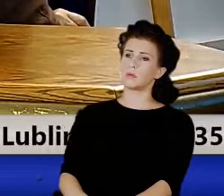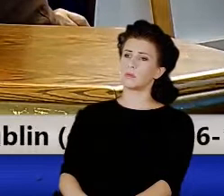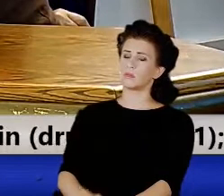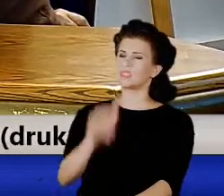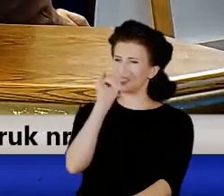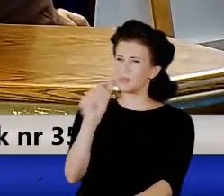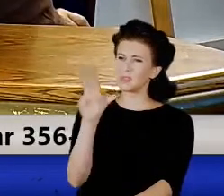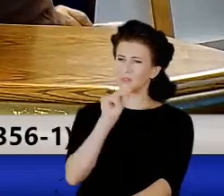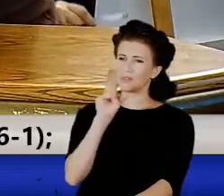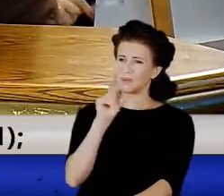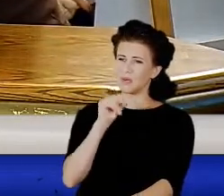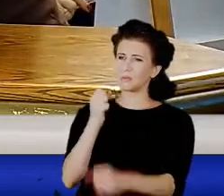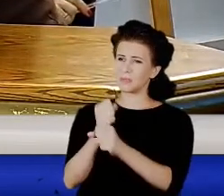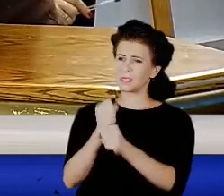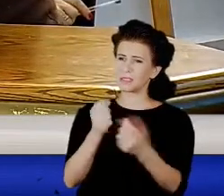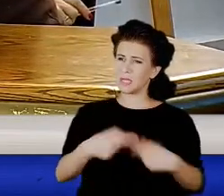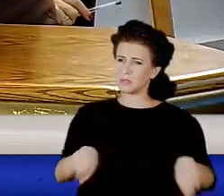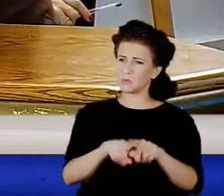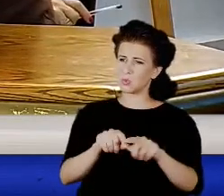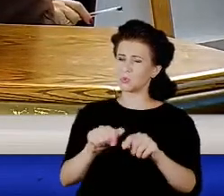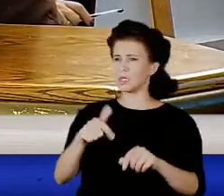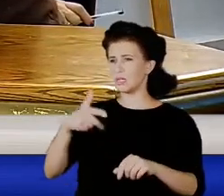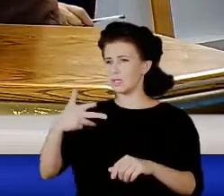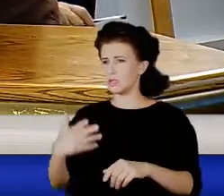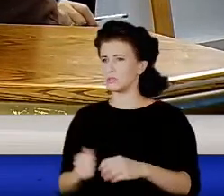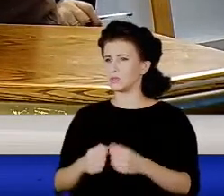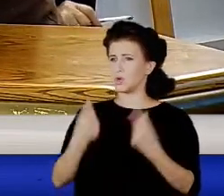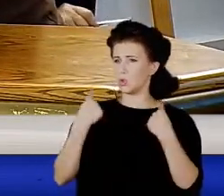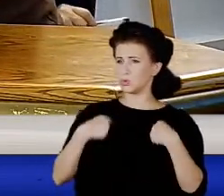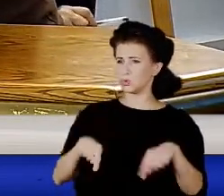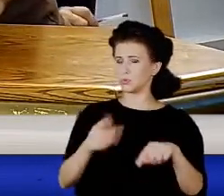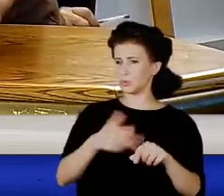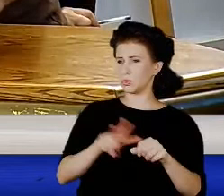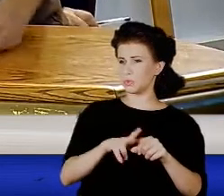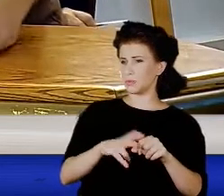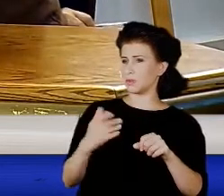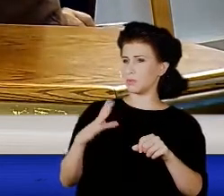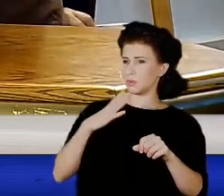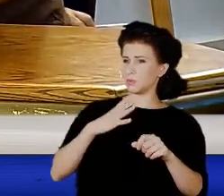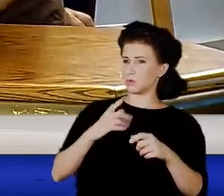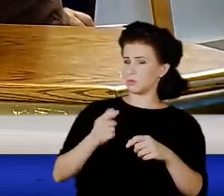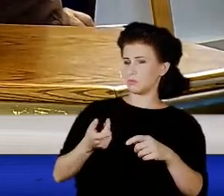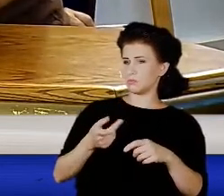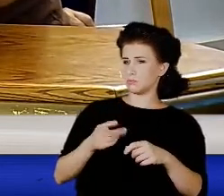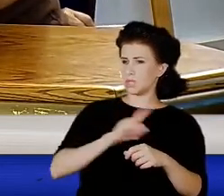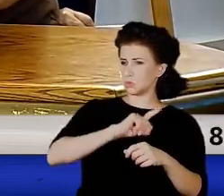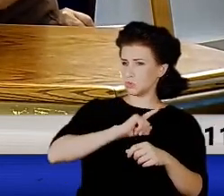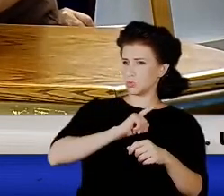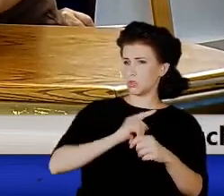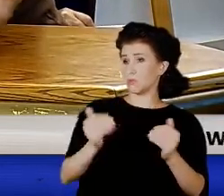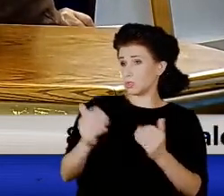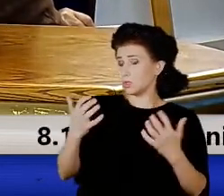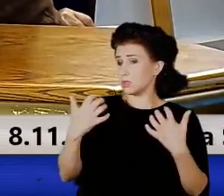nie może mówić w imieniu pracy zespołu kilkunastu osób, którymi kieruje, które koordynuje tylko. No posłuchajmy ich, spotkajmy się z